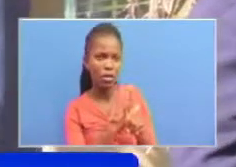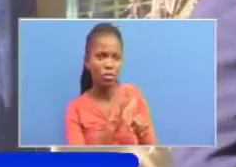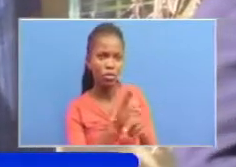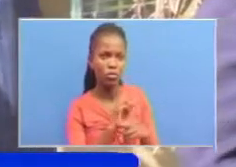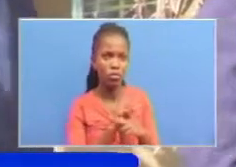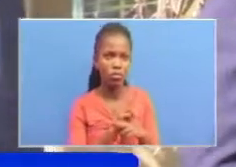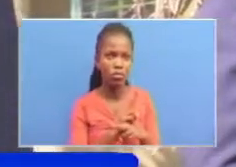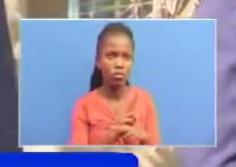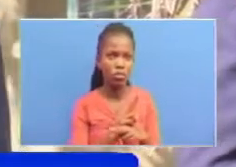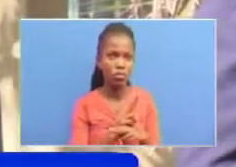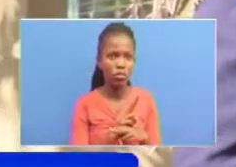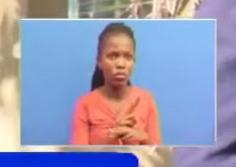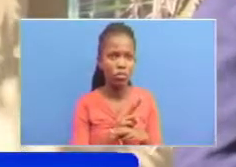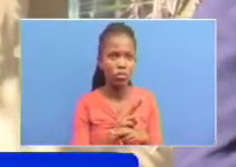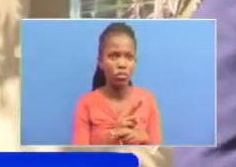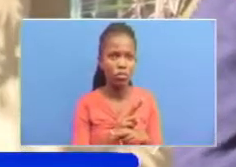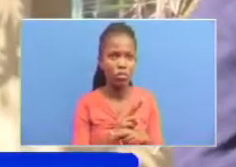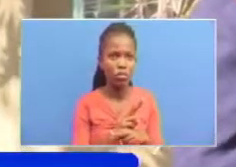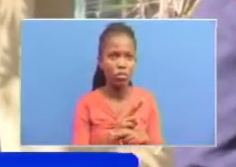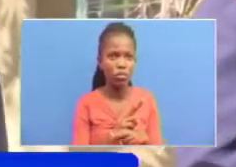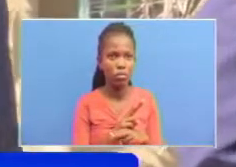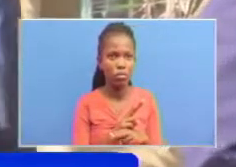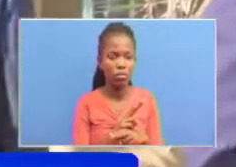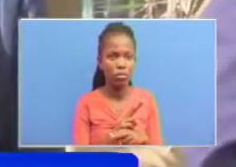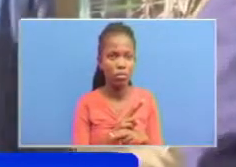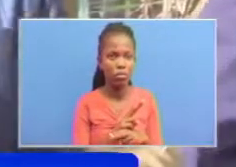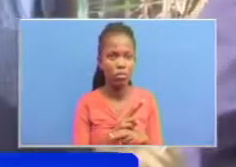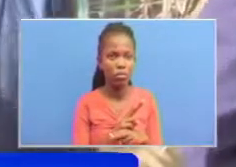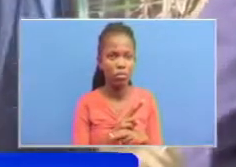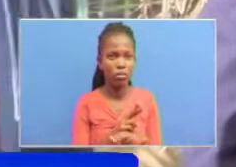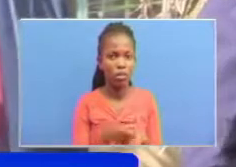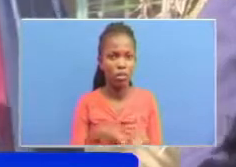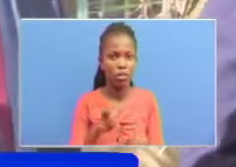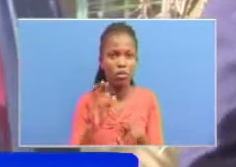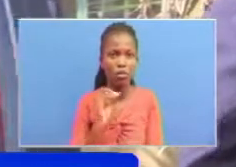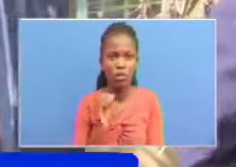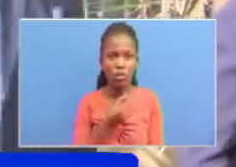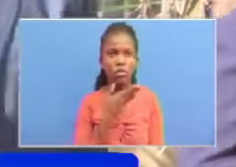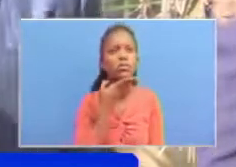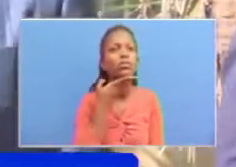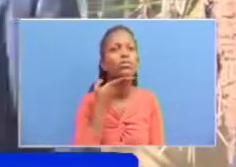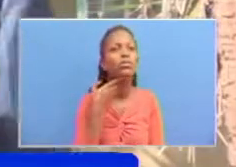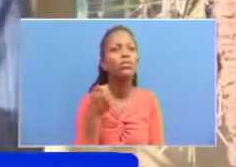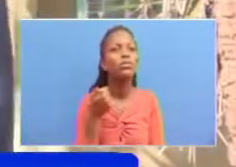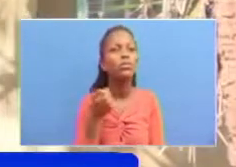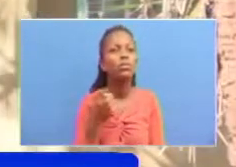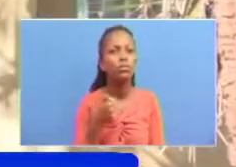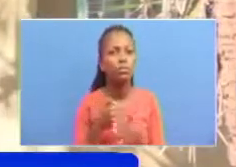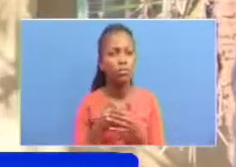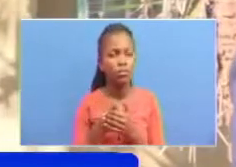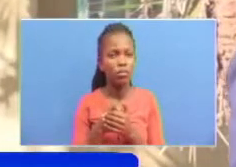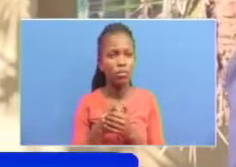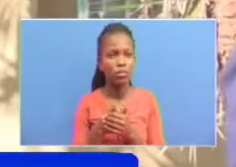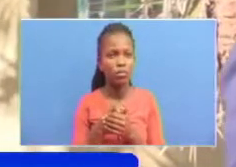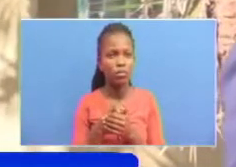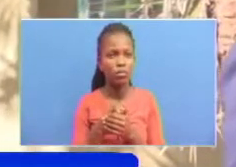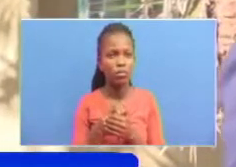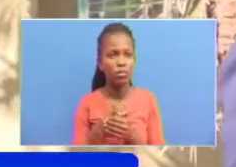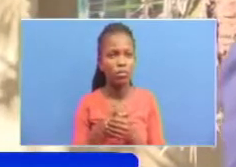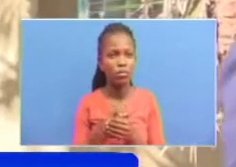umwe nukte mwe nondo nitokuenda malelo maitu alama adhoki ya ta mamaram na